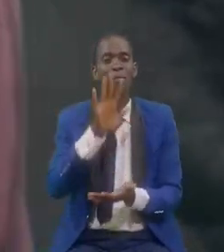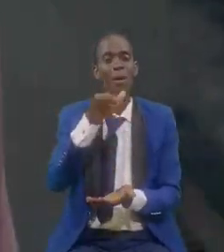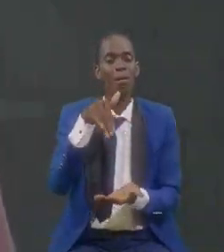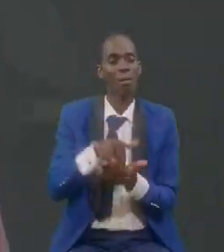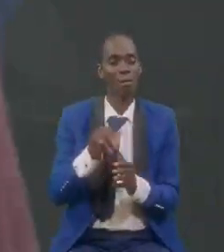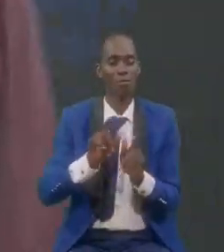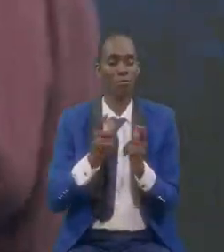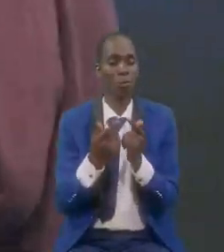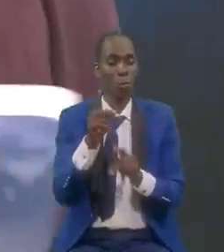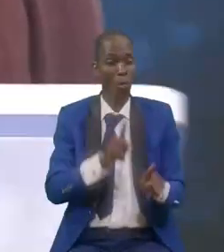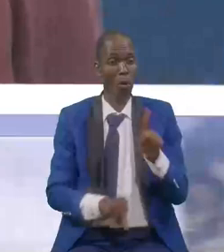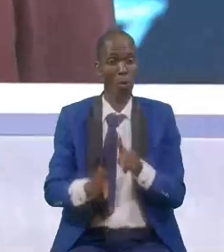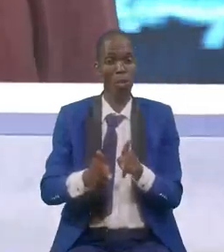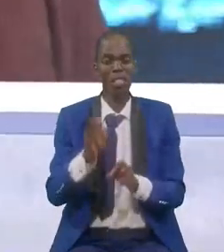eux,